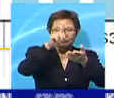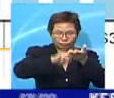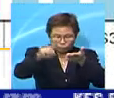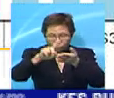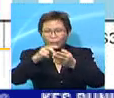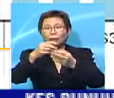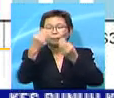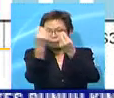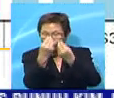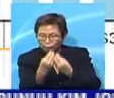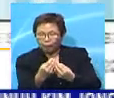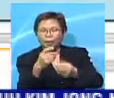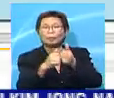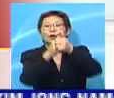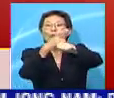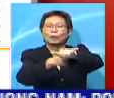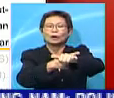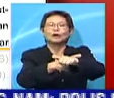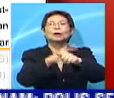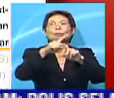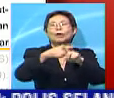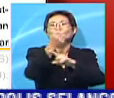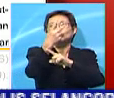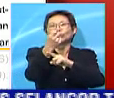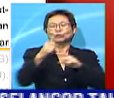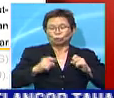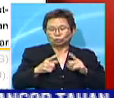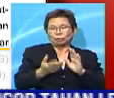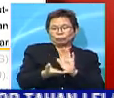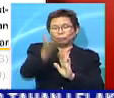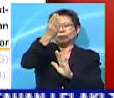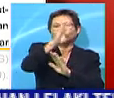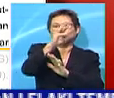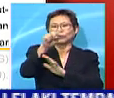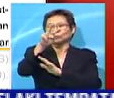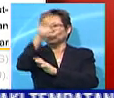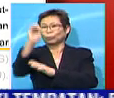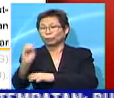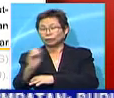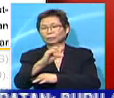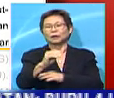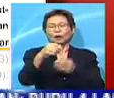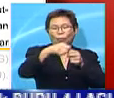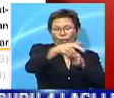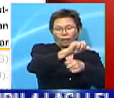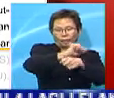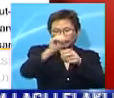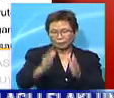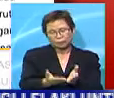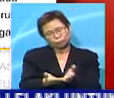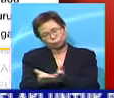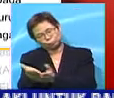bermusim pada suku keempat penggunaan swasta meningkat 6.2% disokong pertumbuhan upah dan guna tenaga